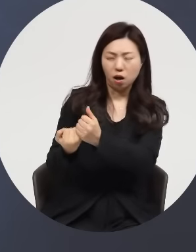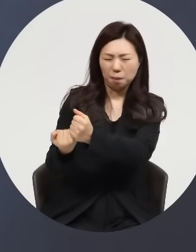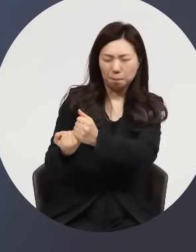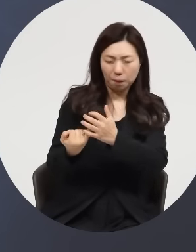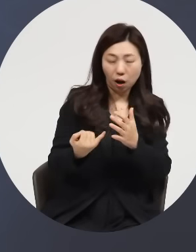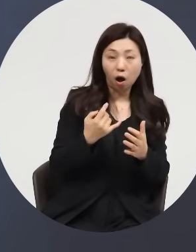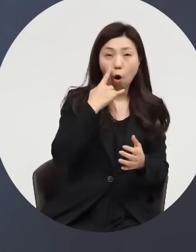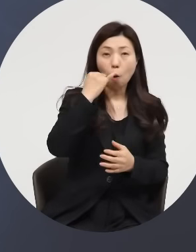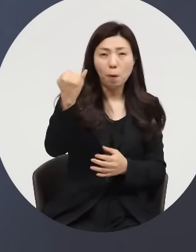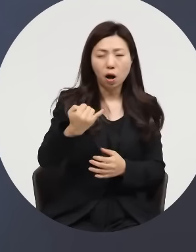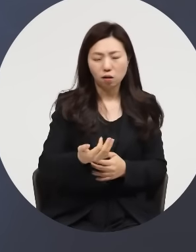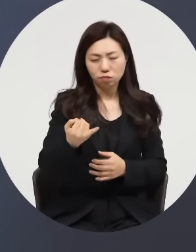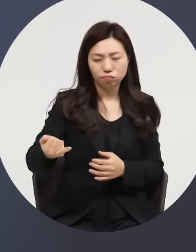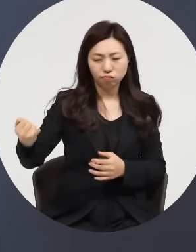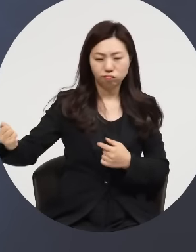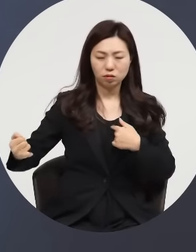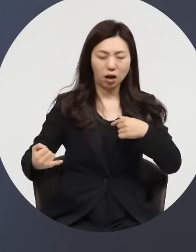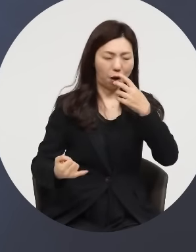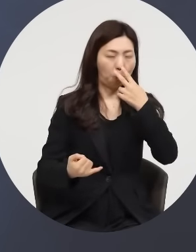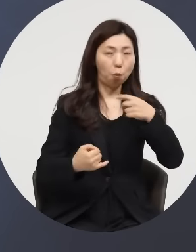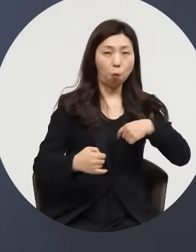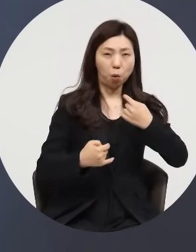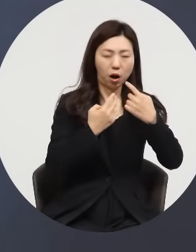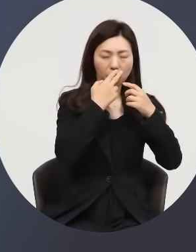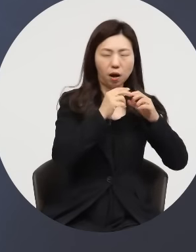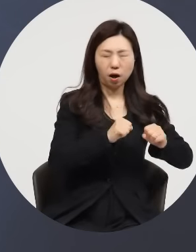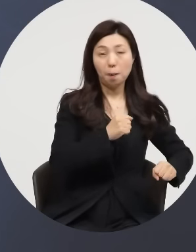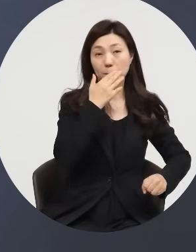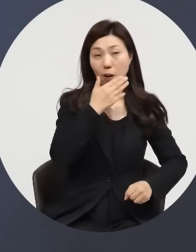혼자는 어떻게든 잘하면 살 수는 있을 것 같아.